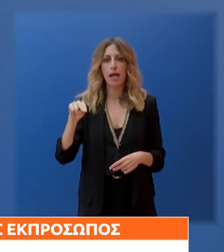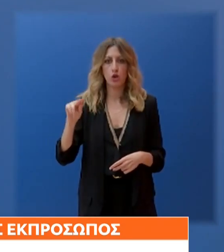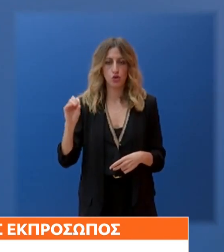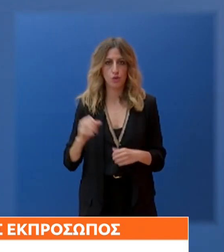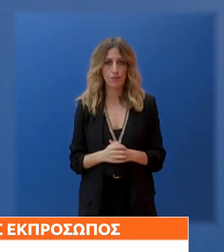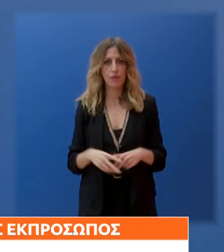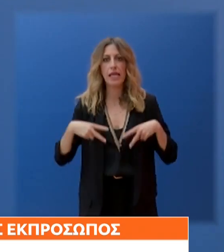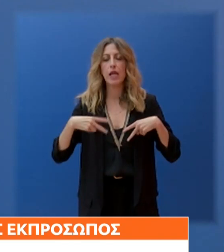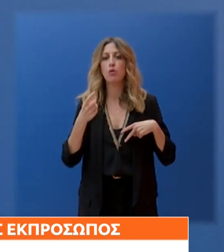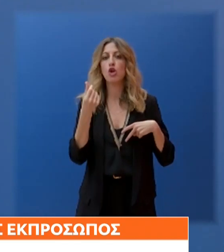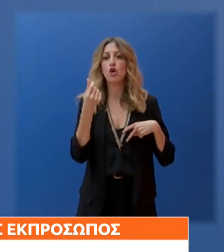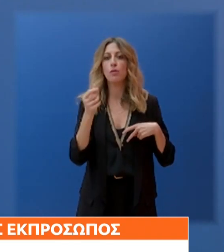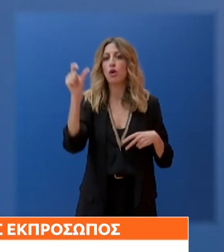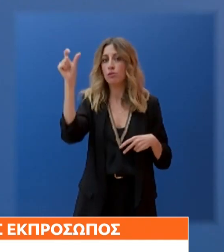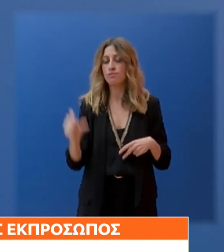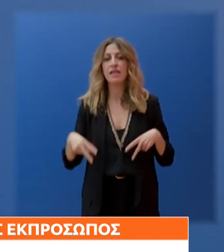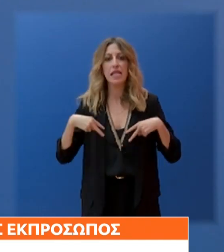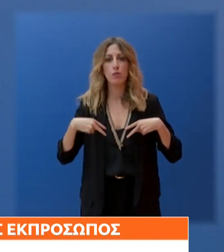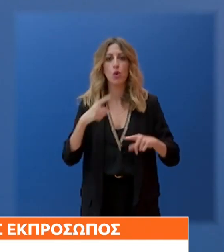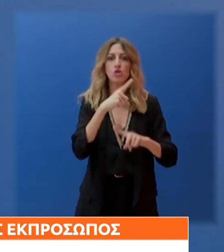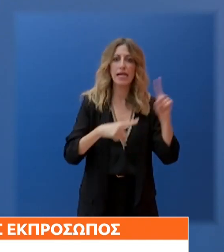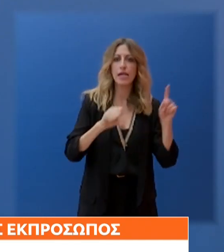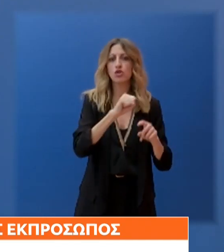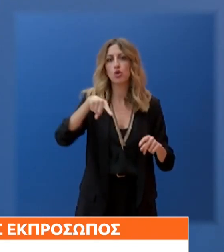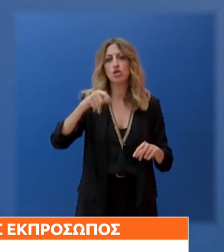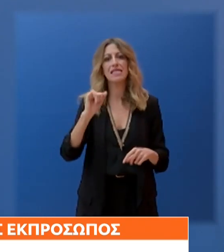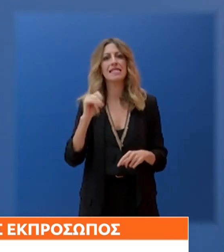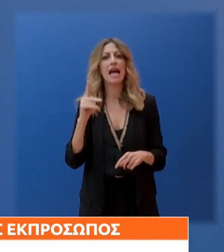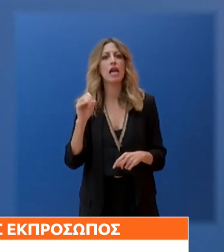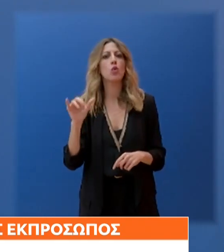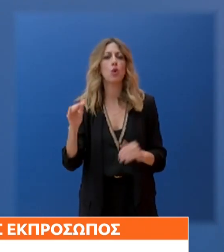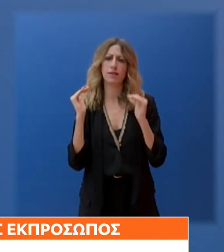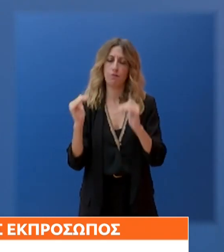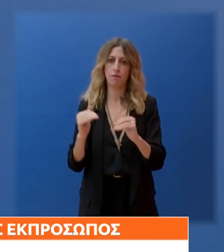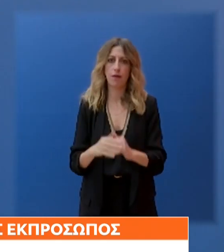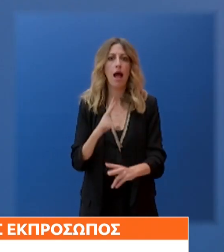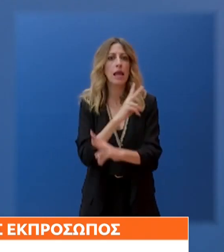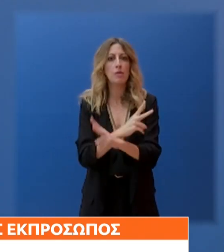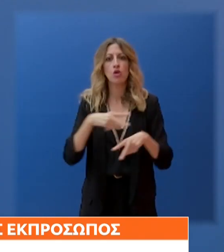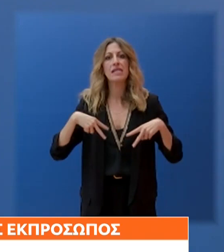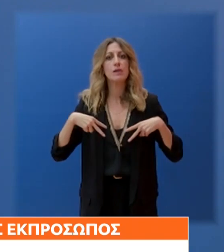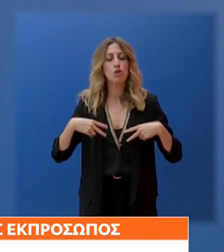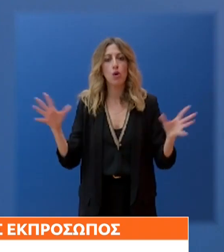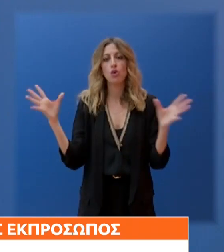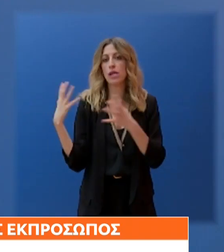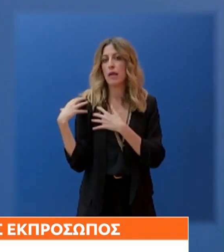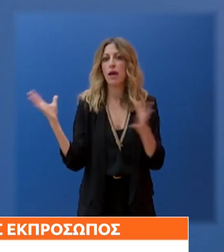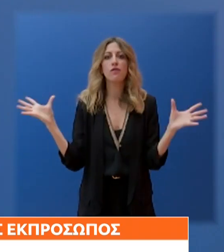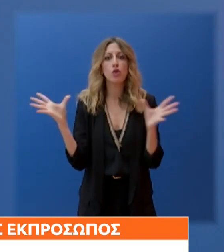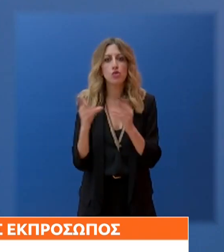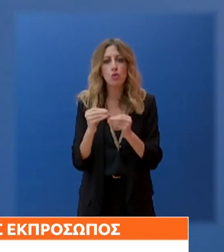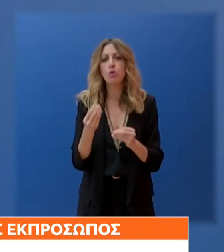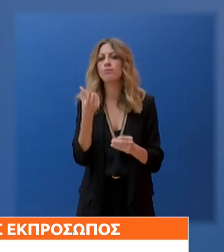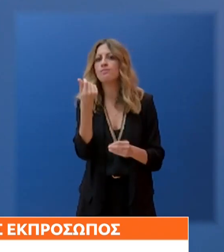Οικονομικών. Υπουργός Χρήστος Σταϊκούρας. Αναπληρωτής Υπουργός Αρμόδιος για τη Δημοσιονομική